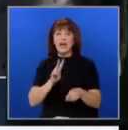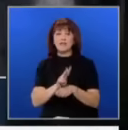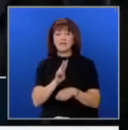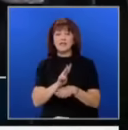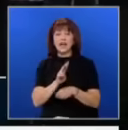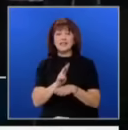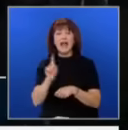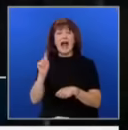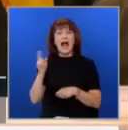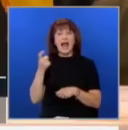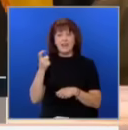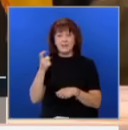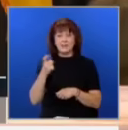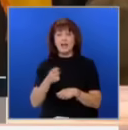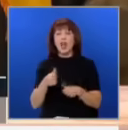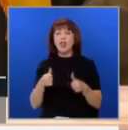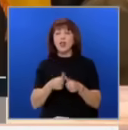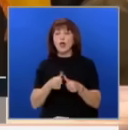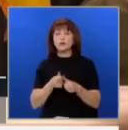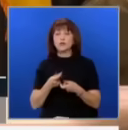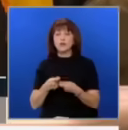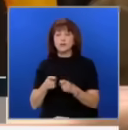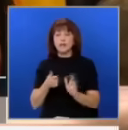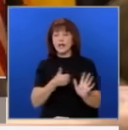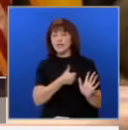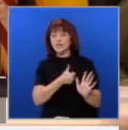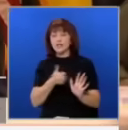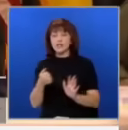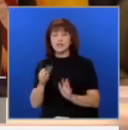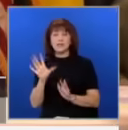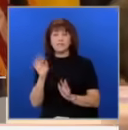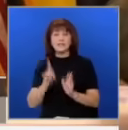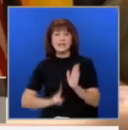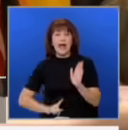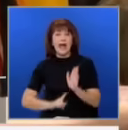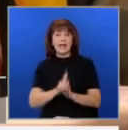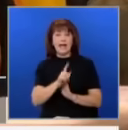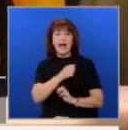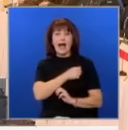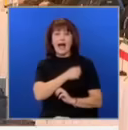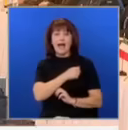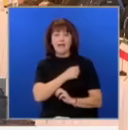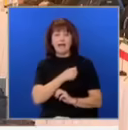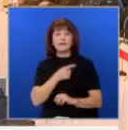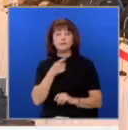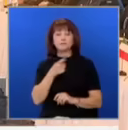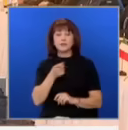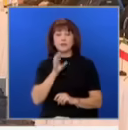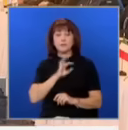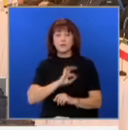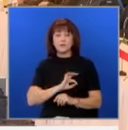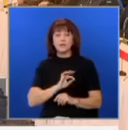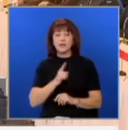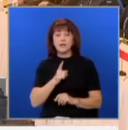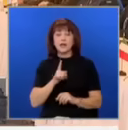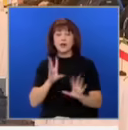самоходни гаубици. Лондон ще изпрати на Киев 650 ракети. От Канада Украина ще получи около 80